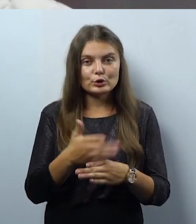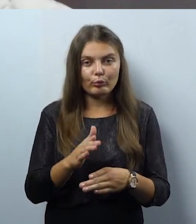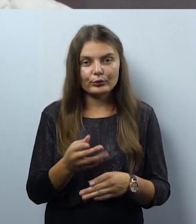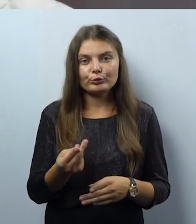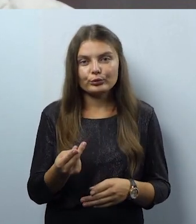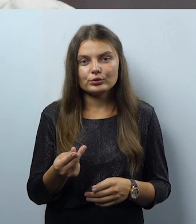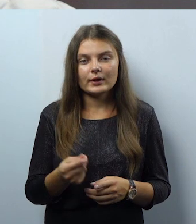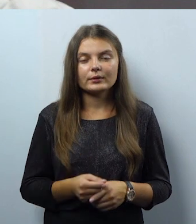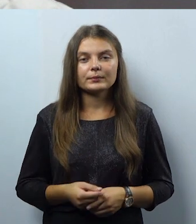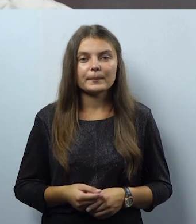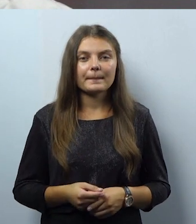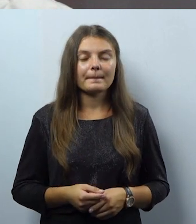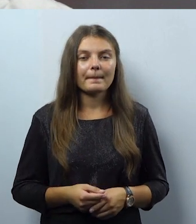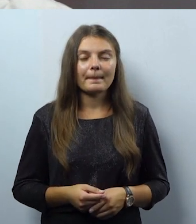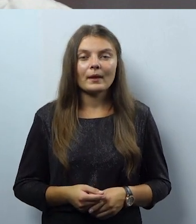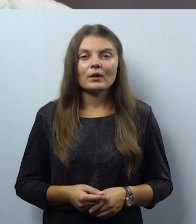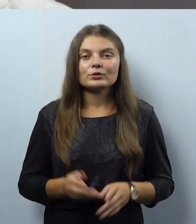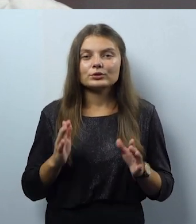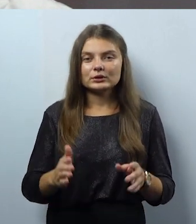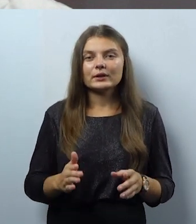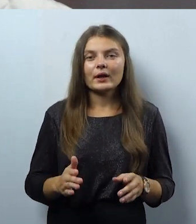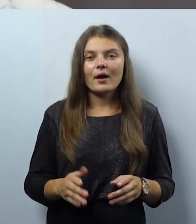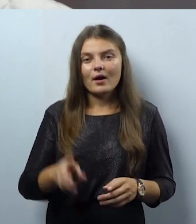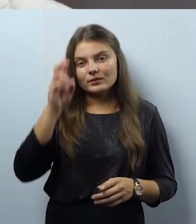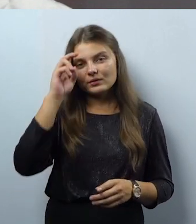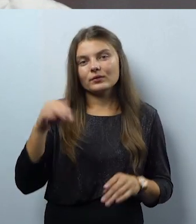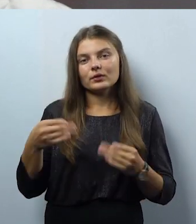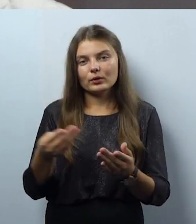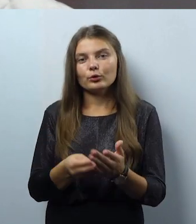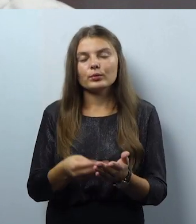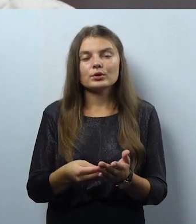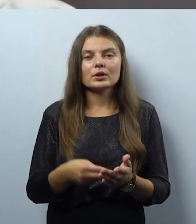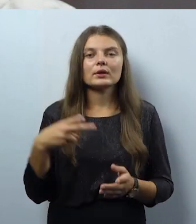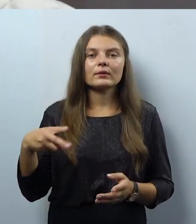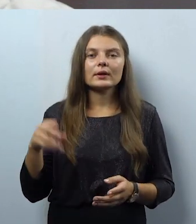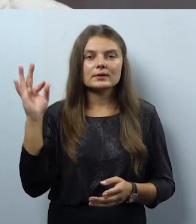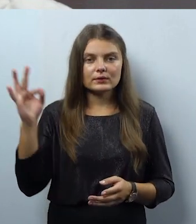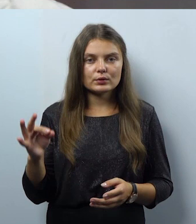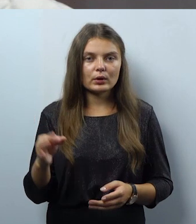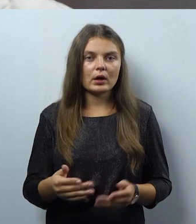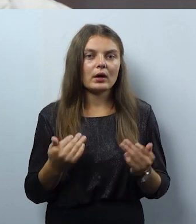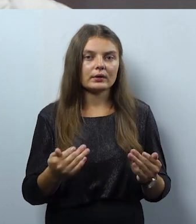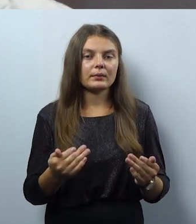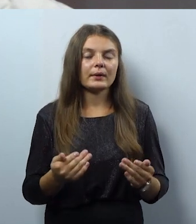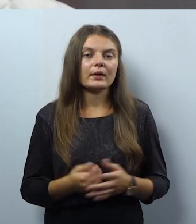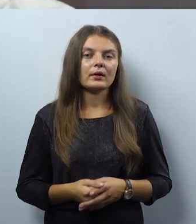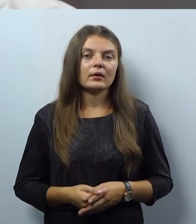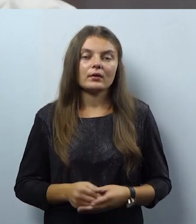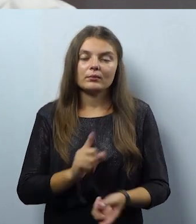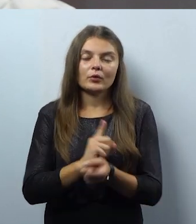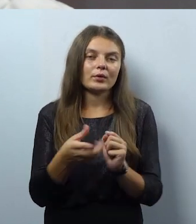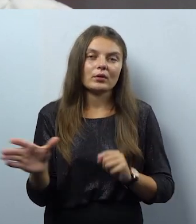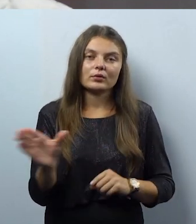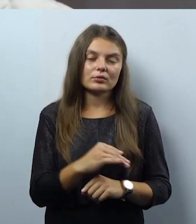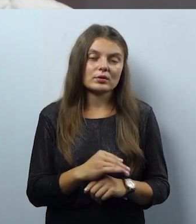тільки 20%, решта залишалася на місцях. І якщо згадати, що я починав з економічної сутності того податку, то є